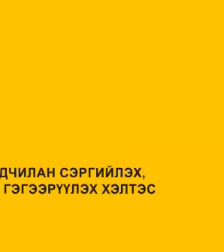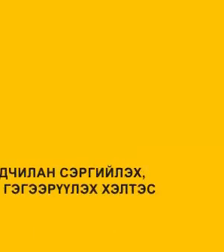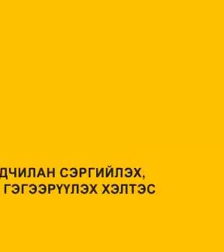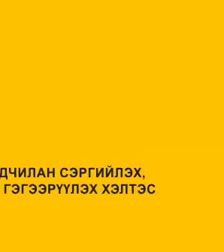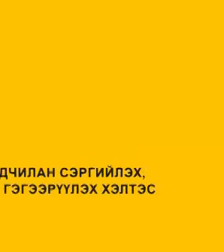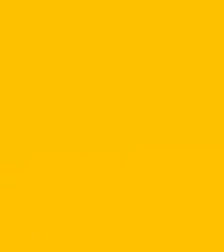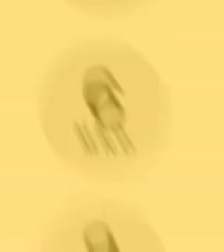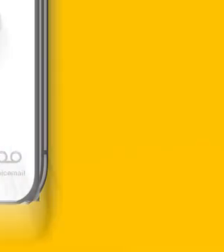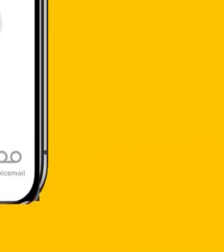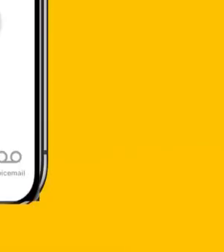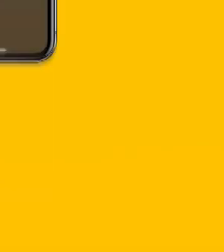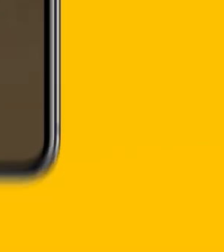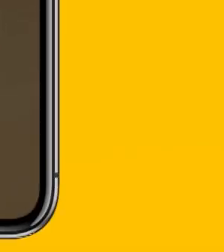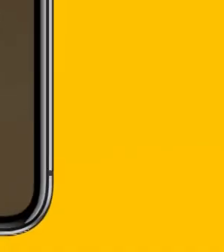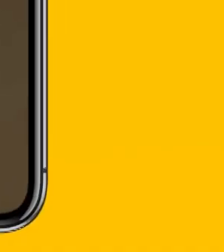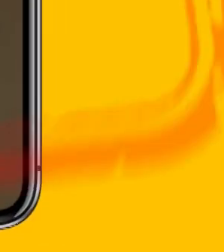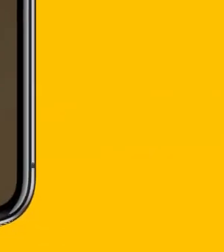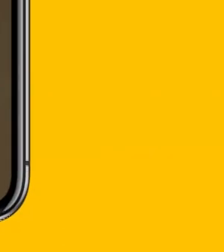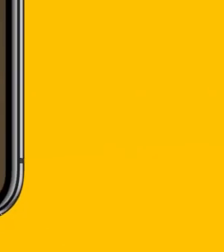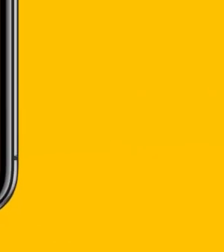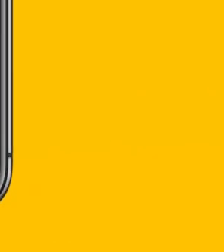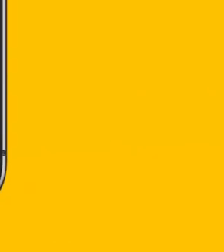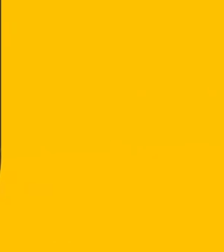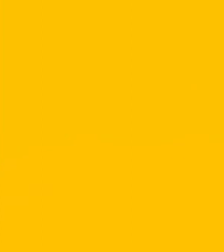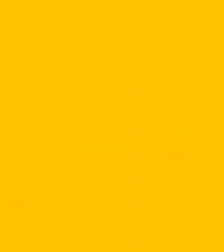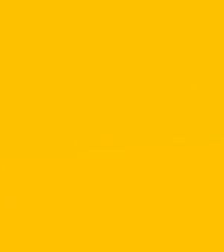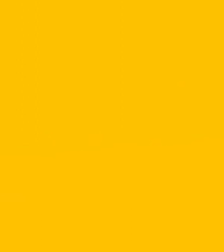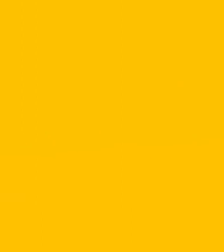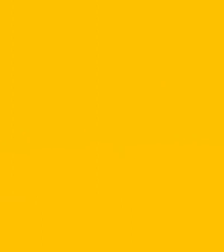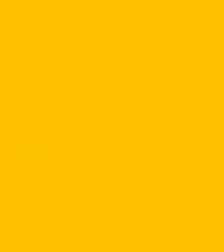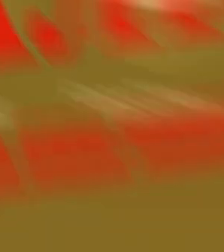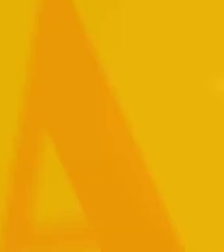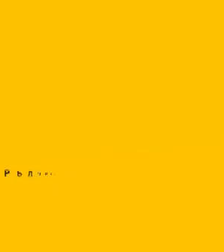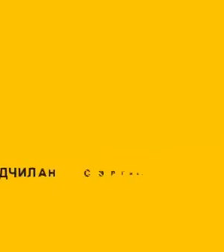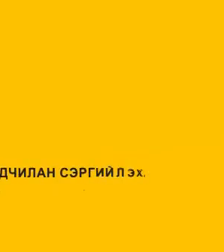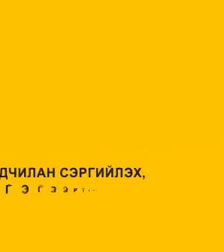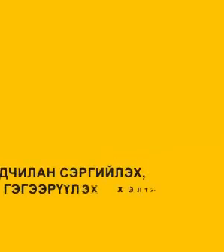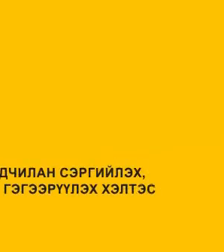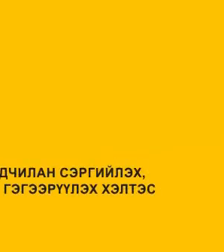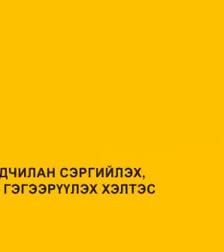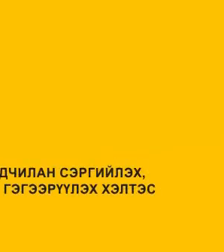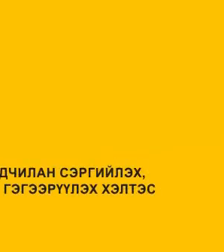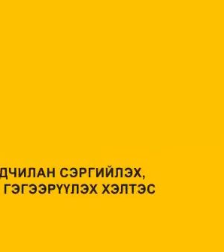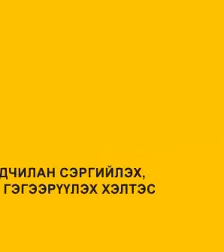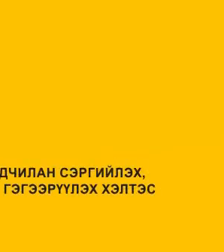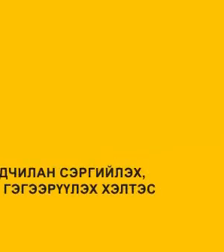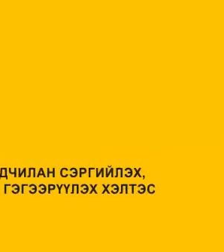тус 110 нууцыг чанлан хадгална. Авилахтай тэмцэх